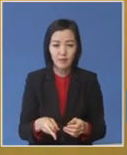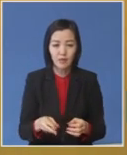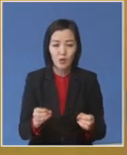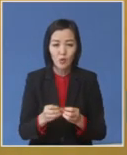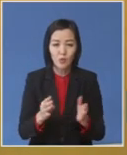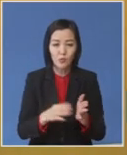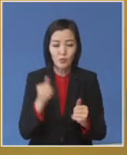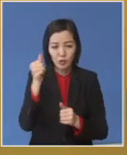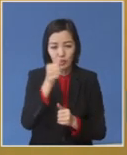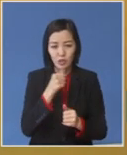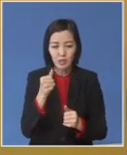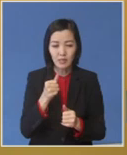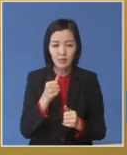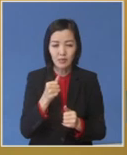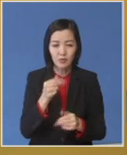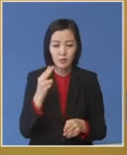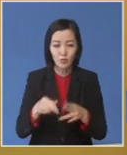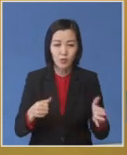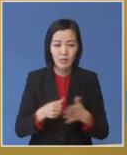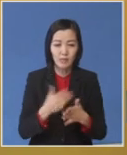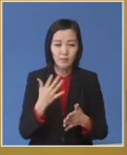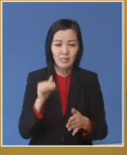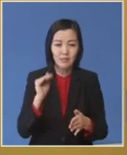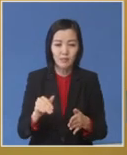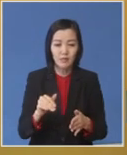2019 жылдың соңына айына 5000 дана